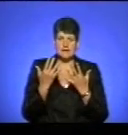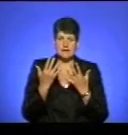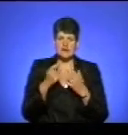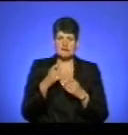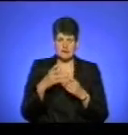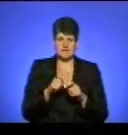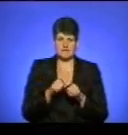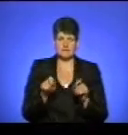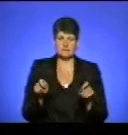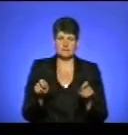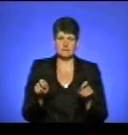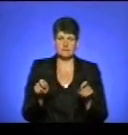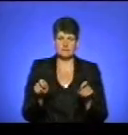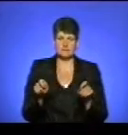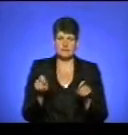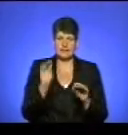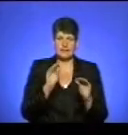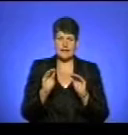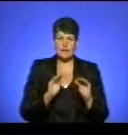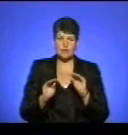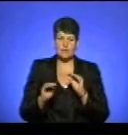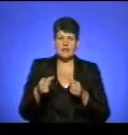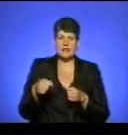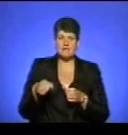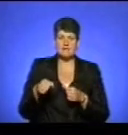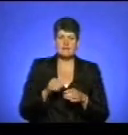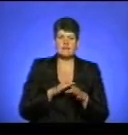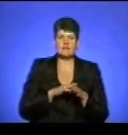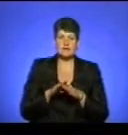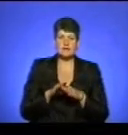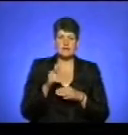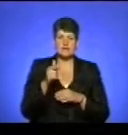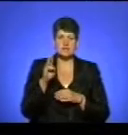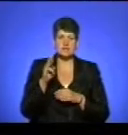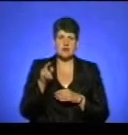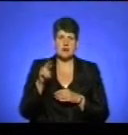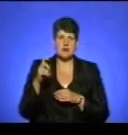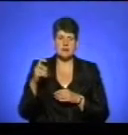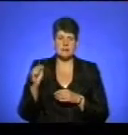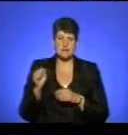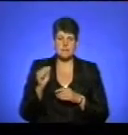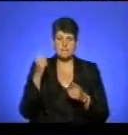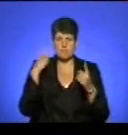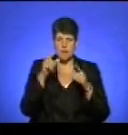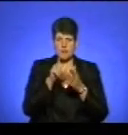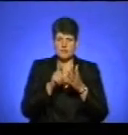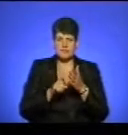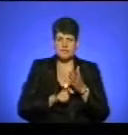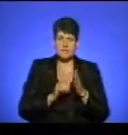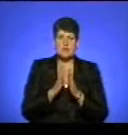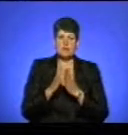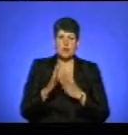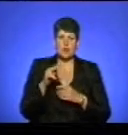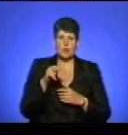відкриваємо. Декупаж на валізі виконала тернопільська майстриня Галина Шляхта. Поетичне оформлення бібліотекарки